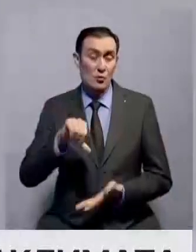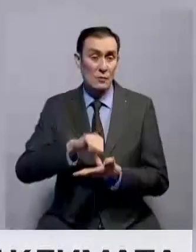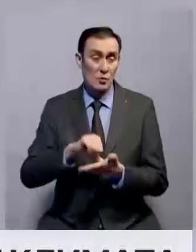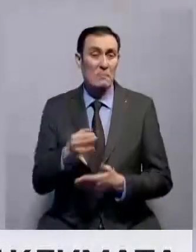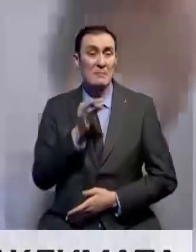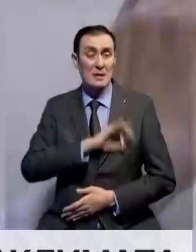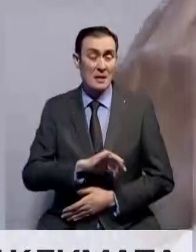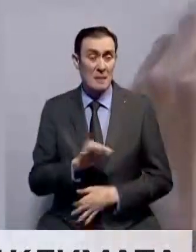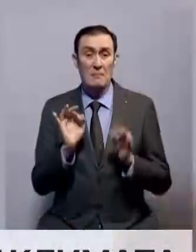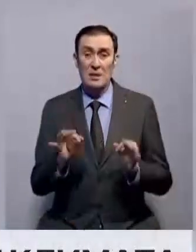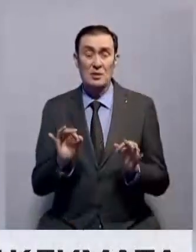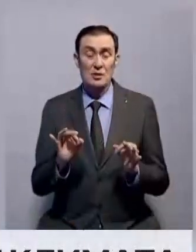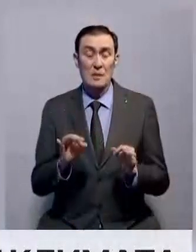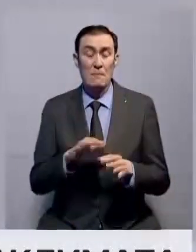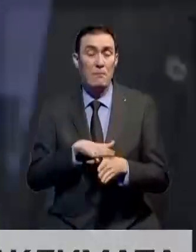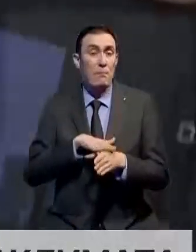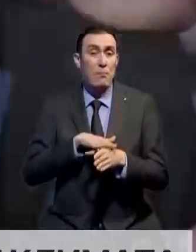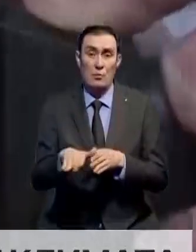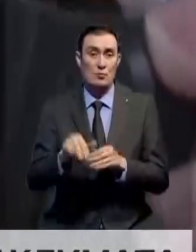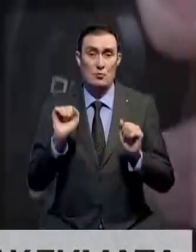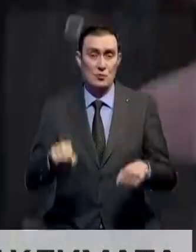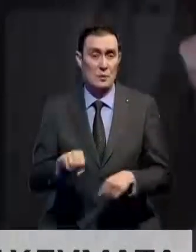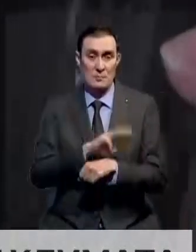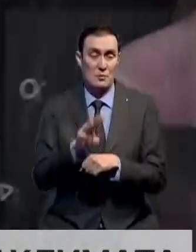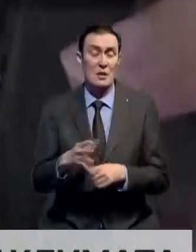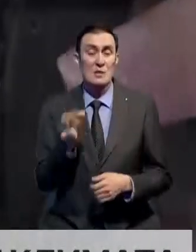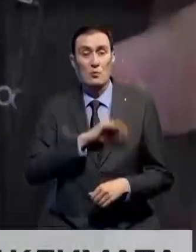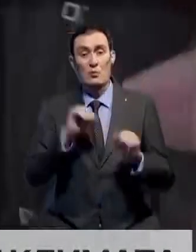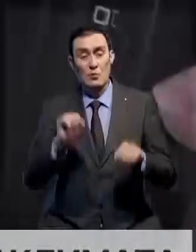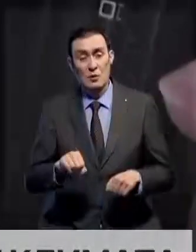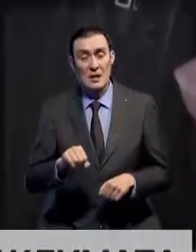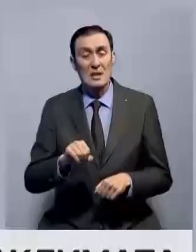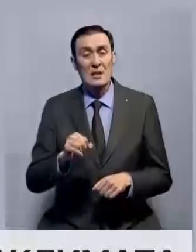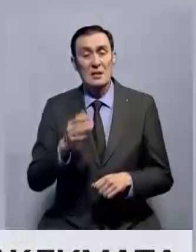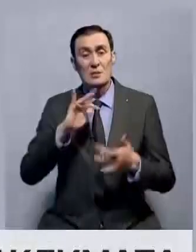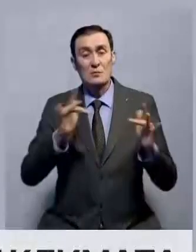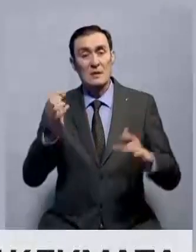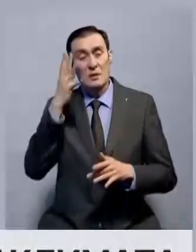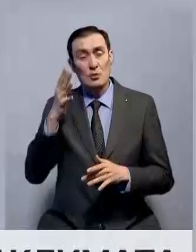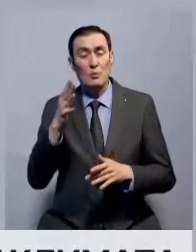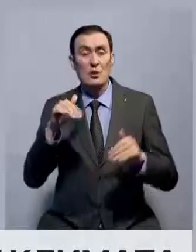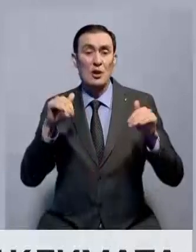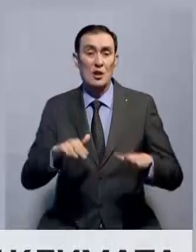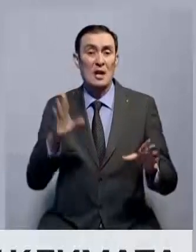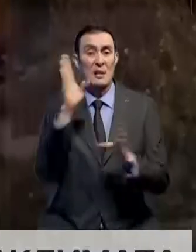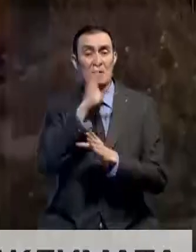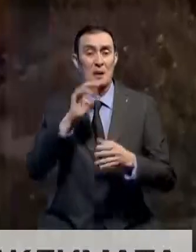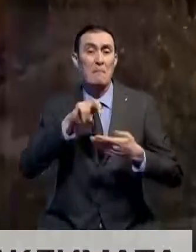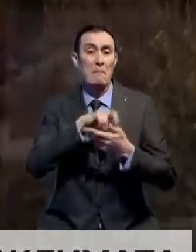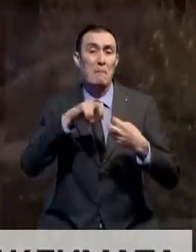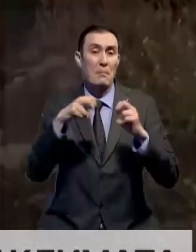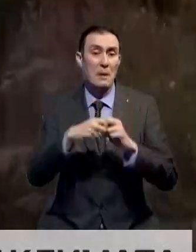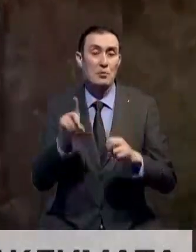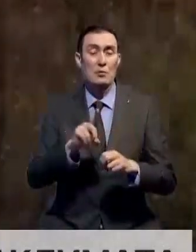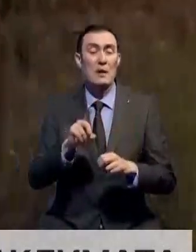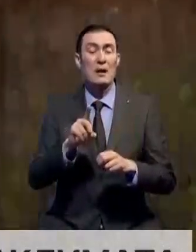его применение практически безгранично. Спикеры предложили использовать ИИ для решения климатических проблем, например, прогнозировать